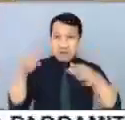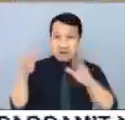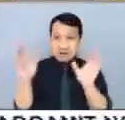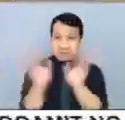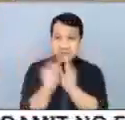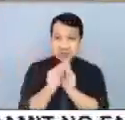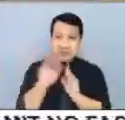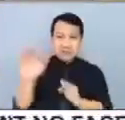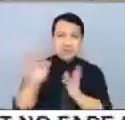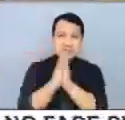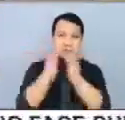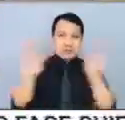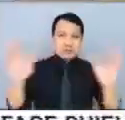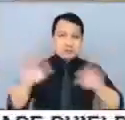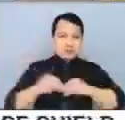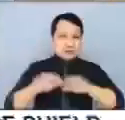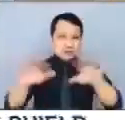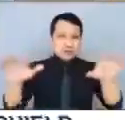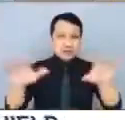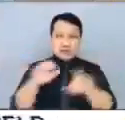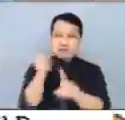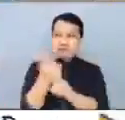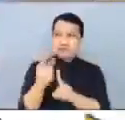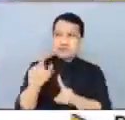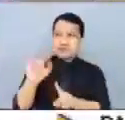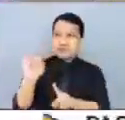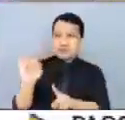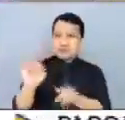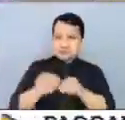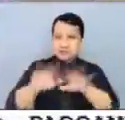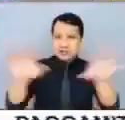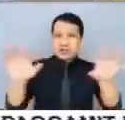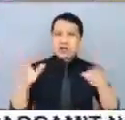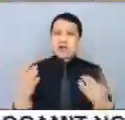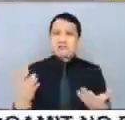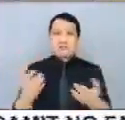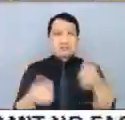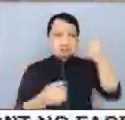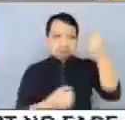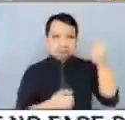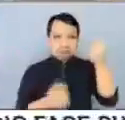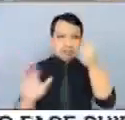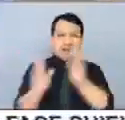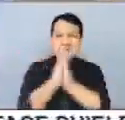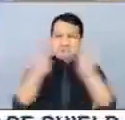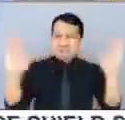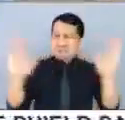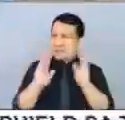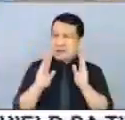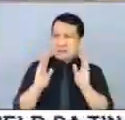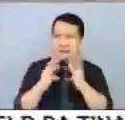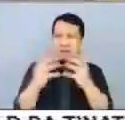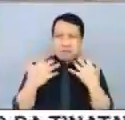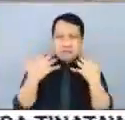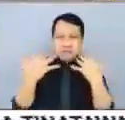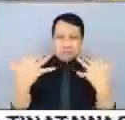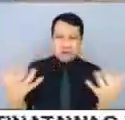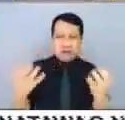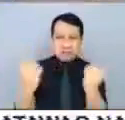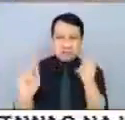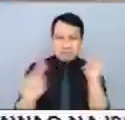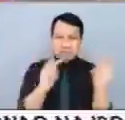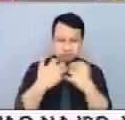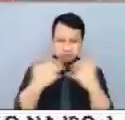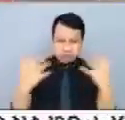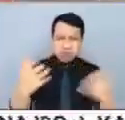It's so expensive. Mas marami kang makukuha sa social media, mura lang yung social media, mura lang yung influencers, mura